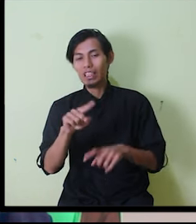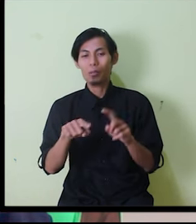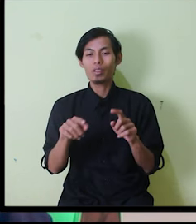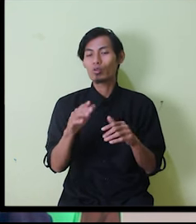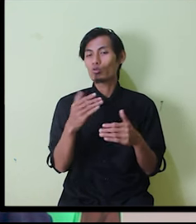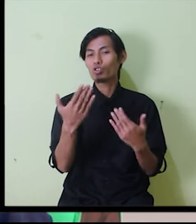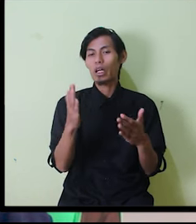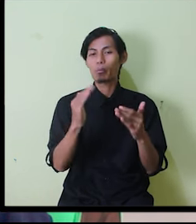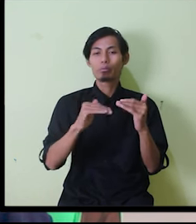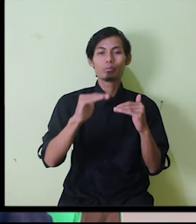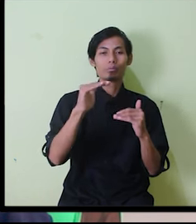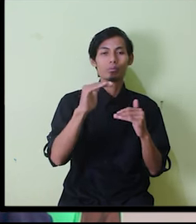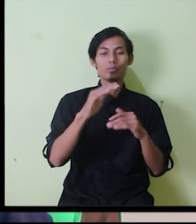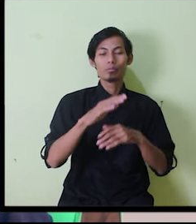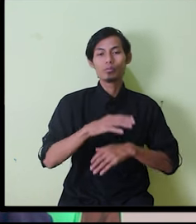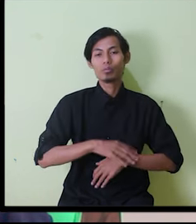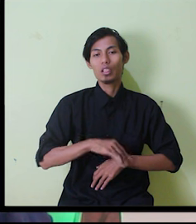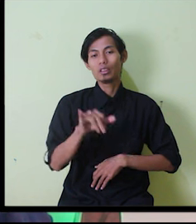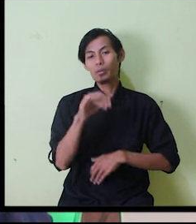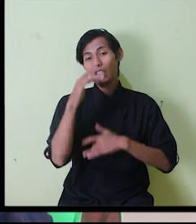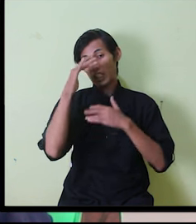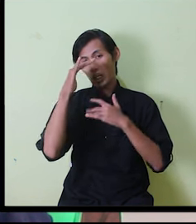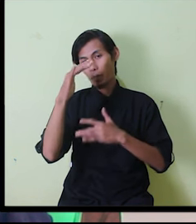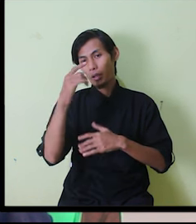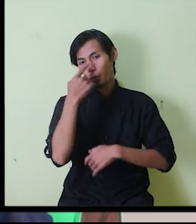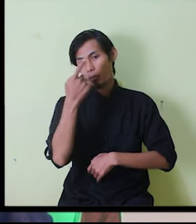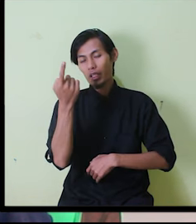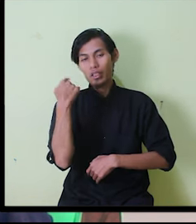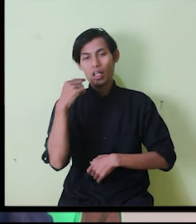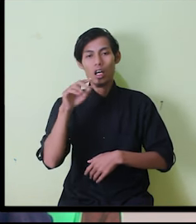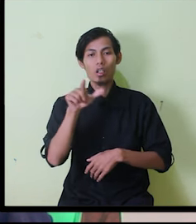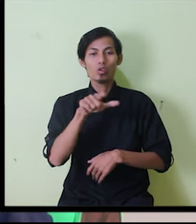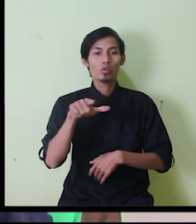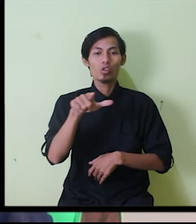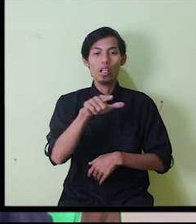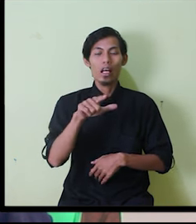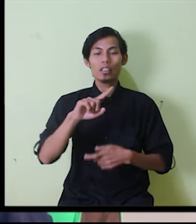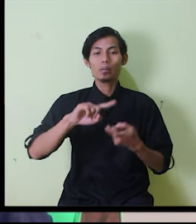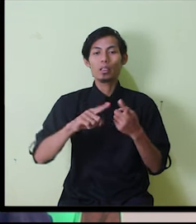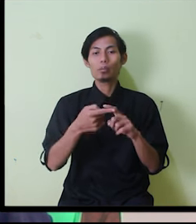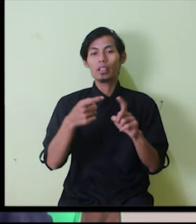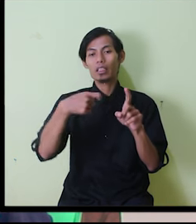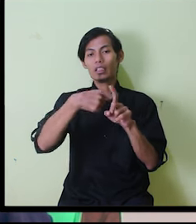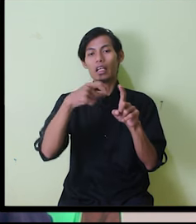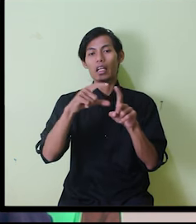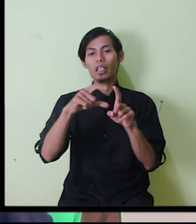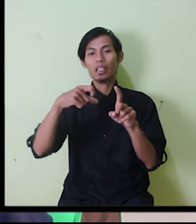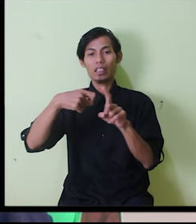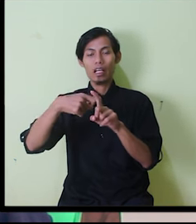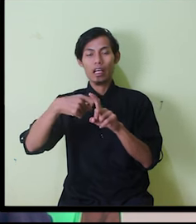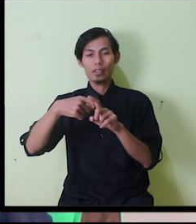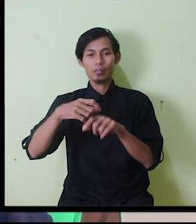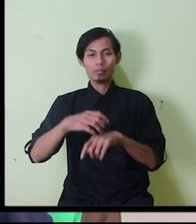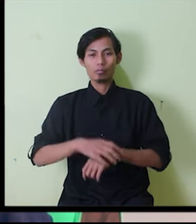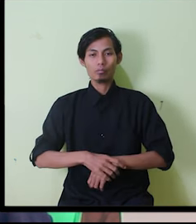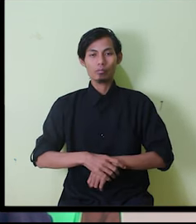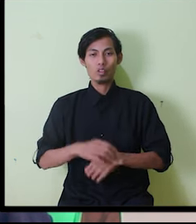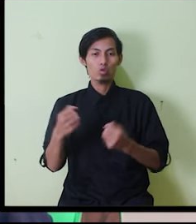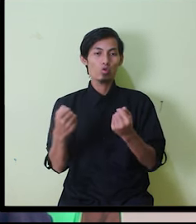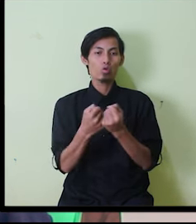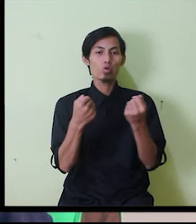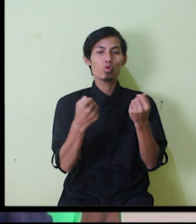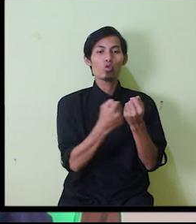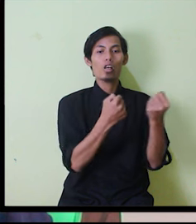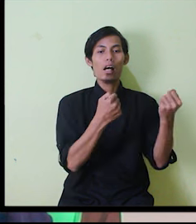jadi ee seperti yang diharapkan oleh pemerintah kelurahan juga teman-teman dari KDK juga bahwasanya dukungan